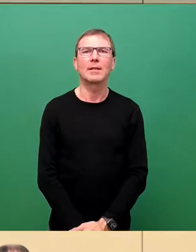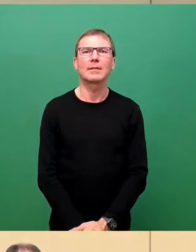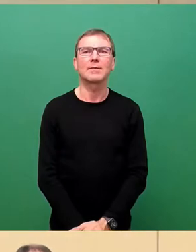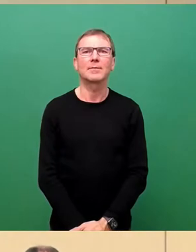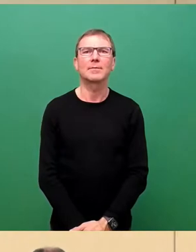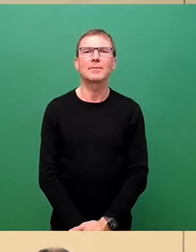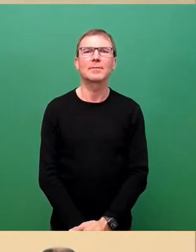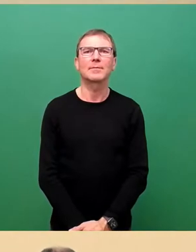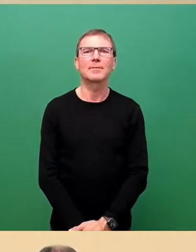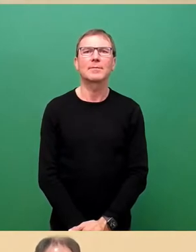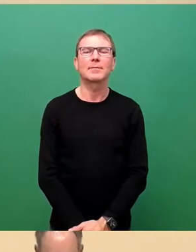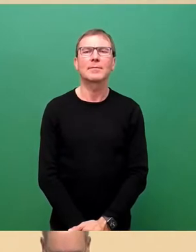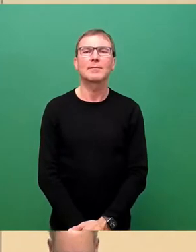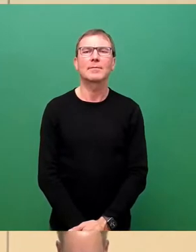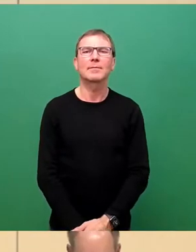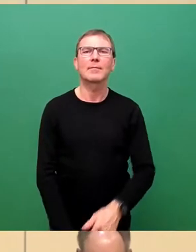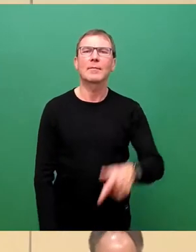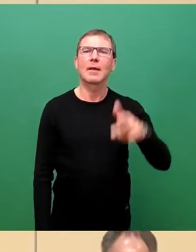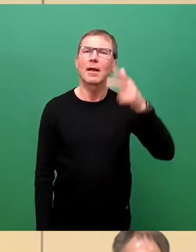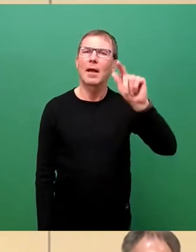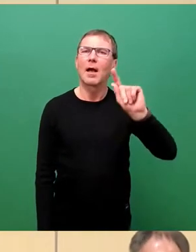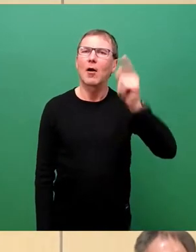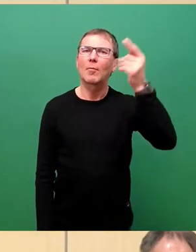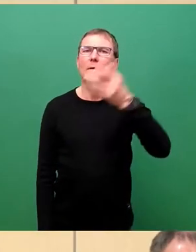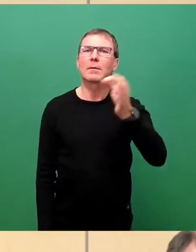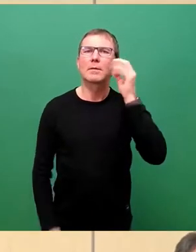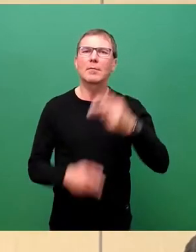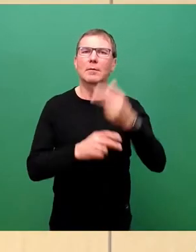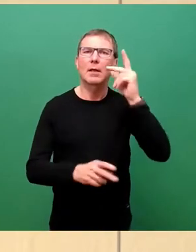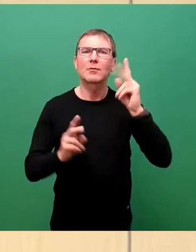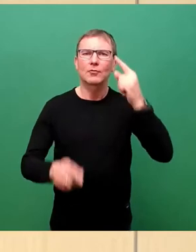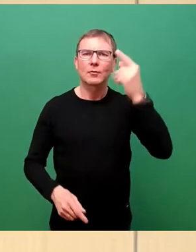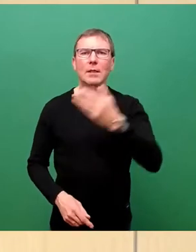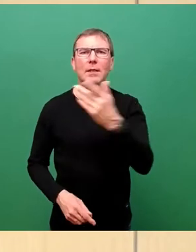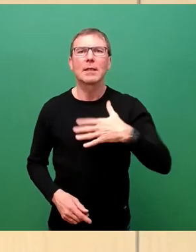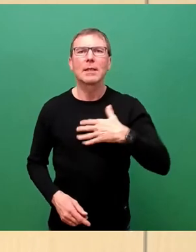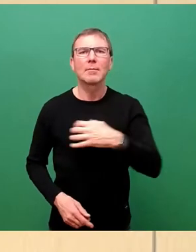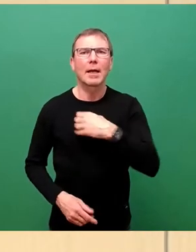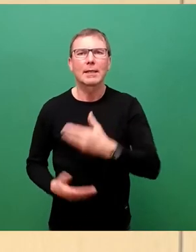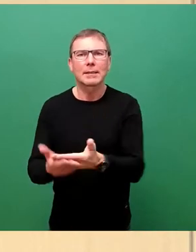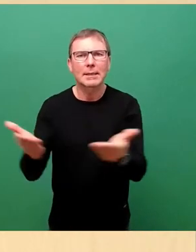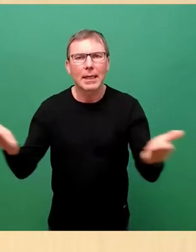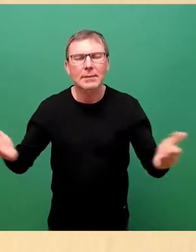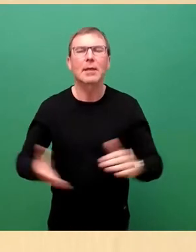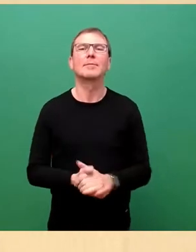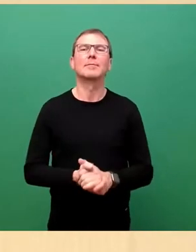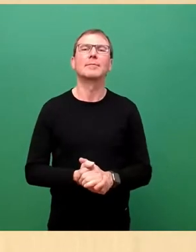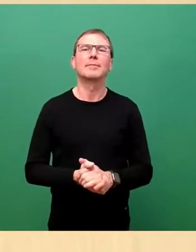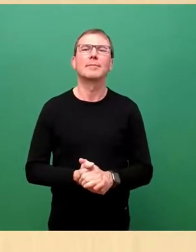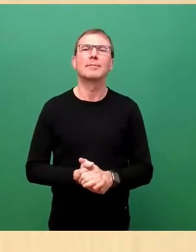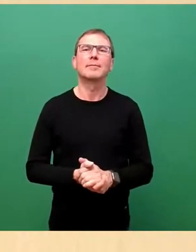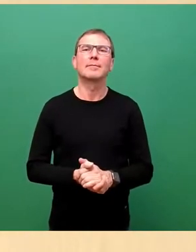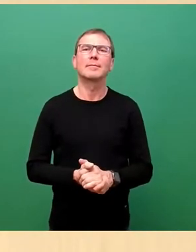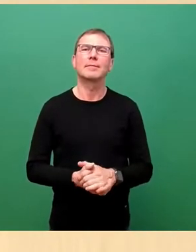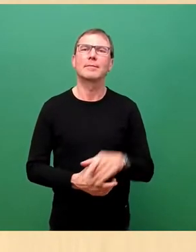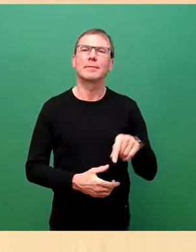Herr Oberbürgermeister, meine Damen und Herren Stadträte, liebe Dresdnerinnen und Dresdner, in diesen schweren